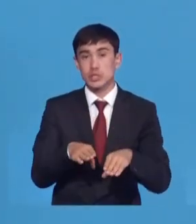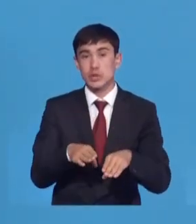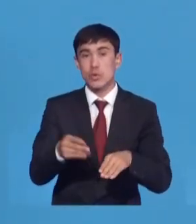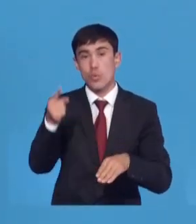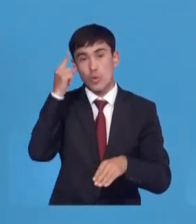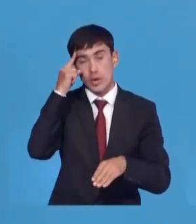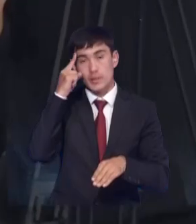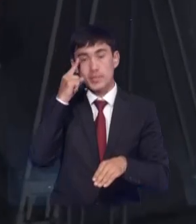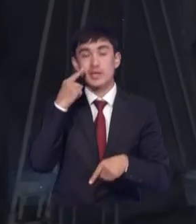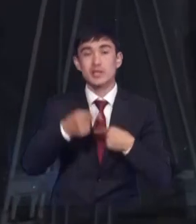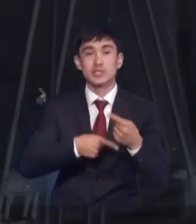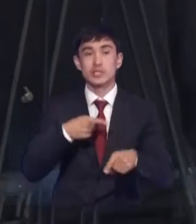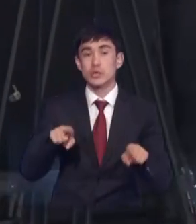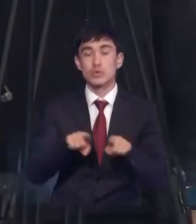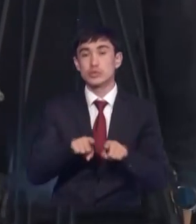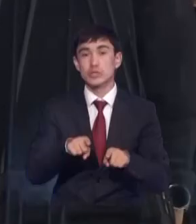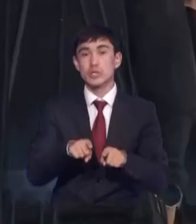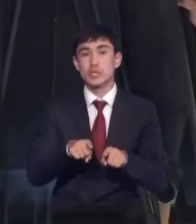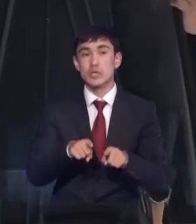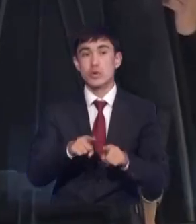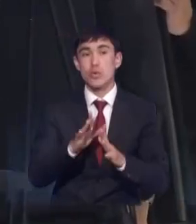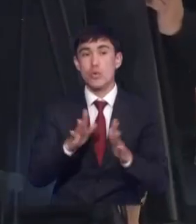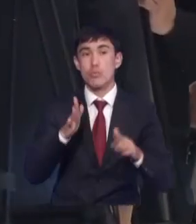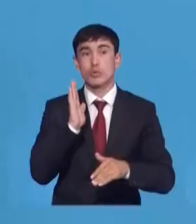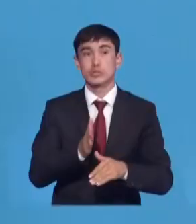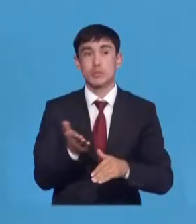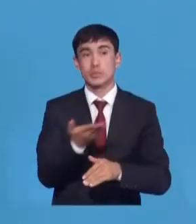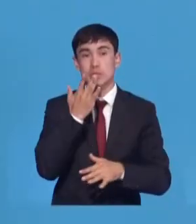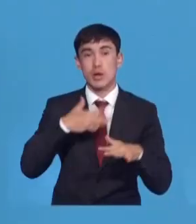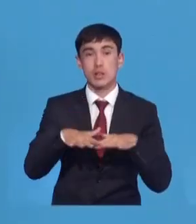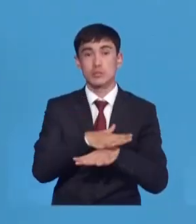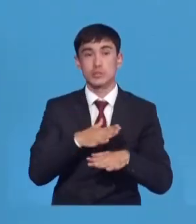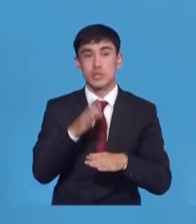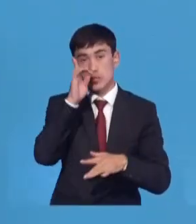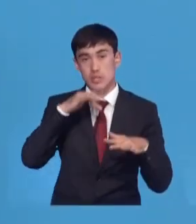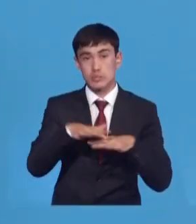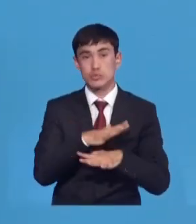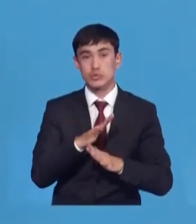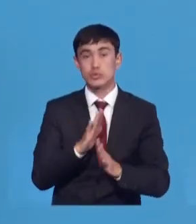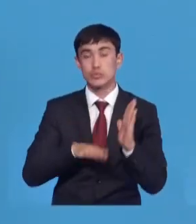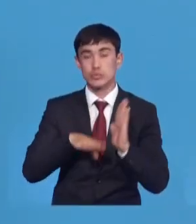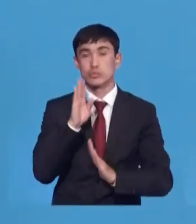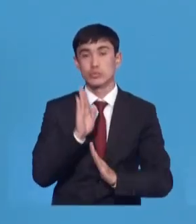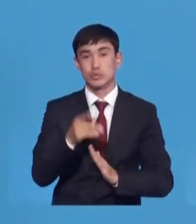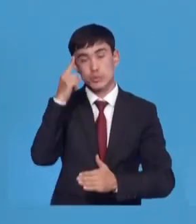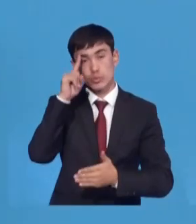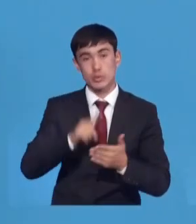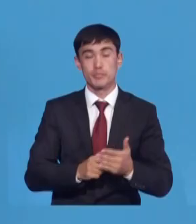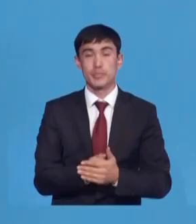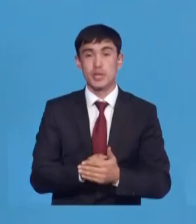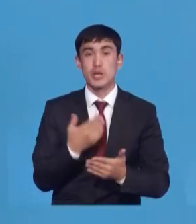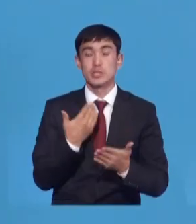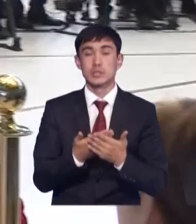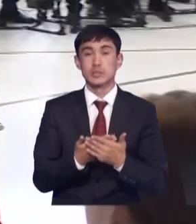ойға, келешекте осындай оқиғалар неғұрлым көп болса, біздің халқымыз үшін, еліміз үшін соғұрлым жақсы болады, деп мен ойлаймын.